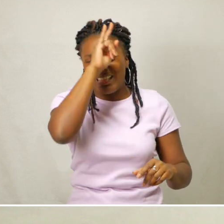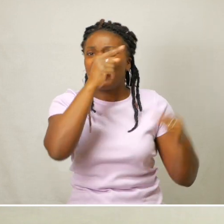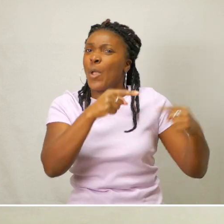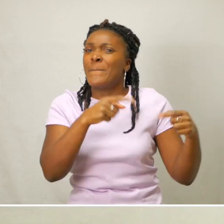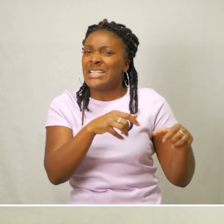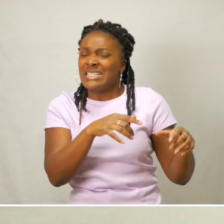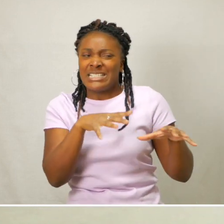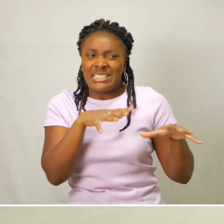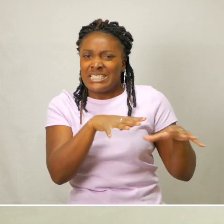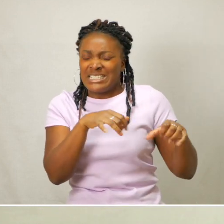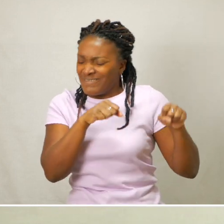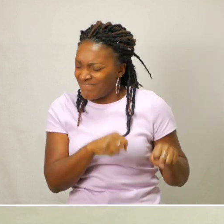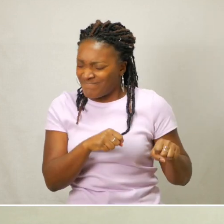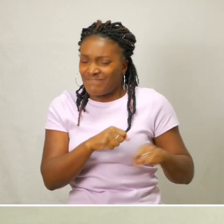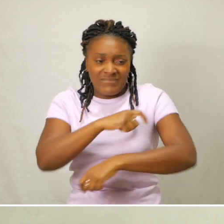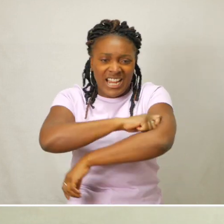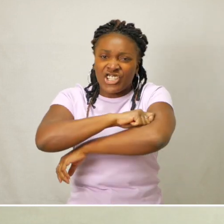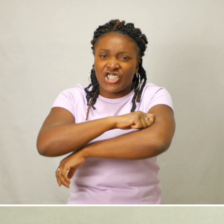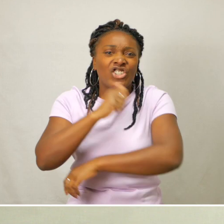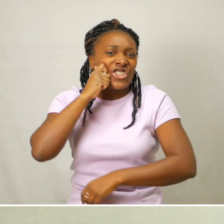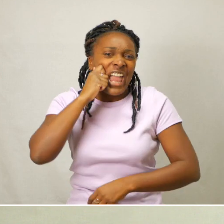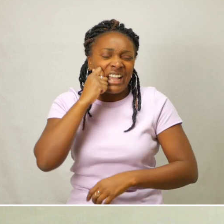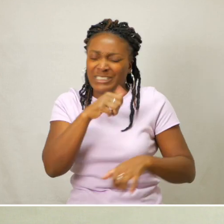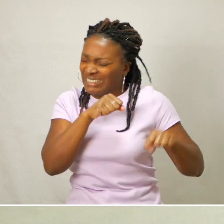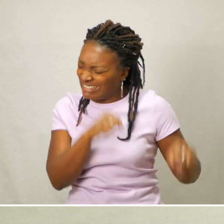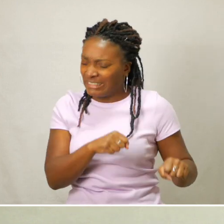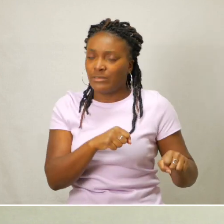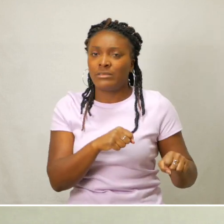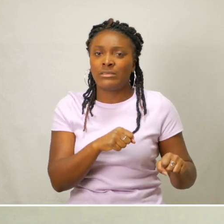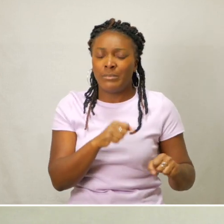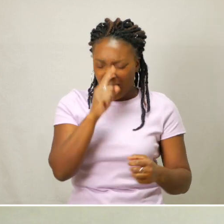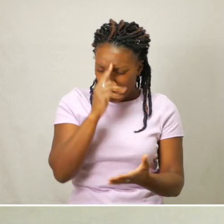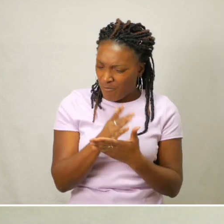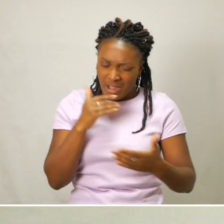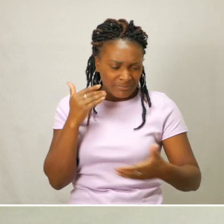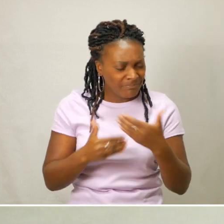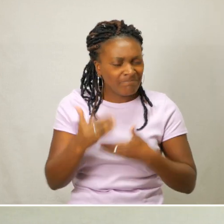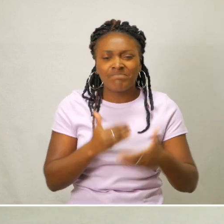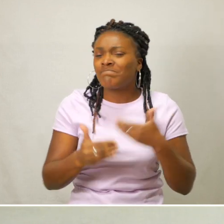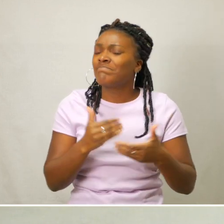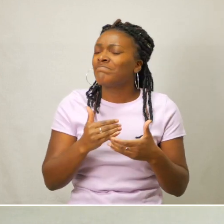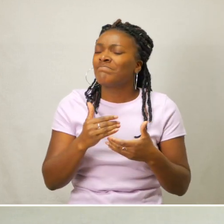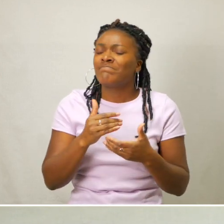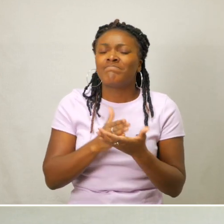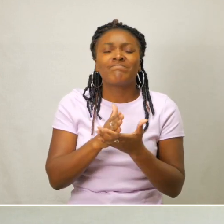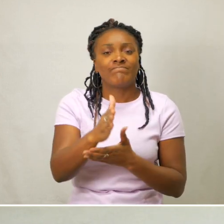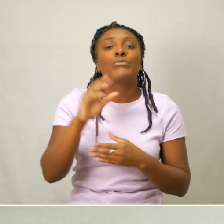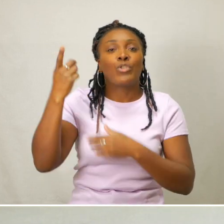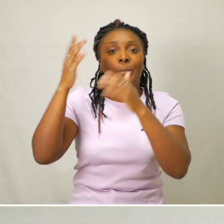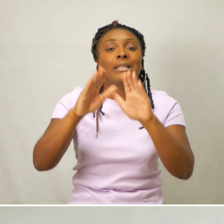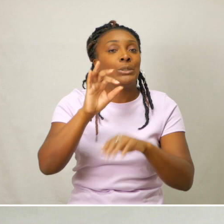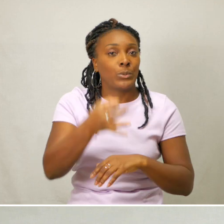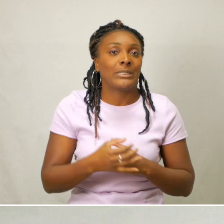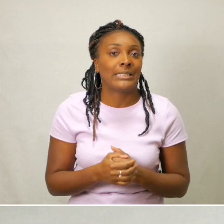qui va te dire le contraire, tu vas te battre par la foi en t'appuyant sur les Écritures et tu verras que Dieu va bénir derrière. Et